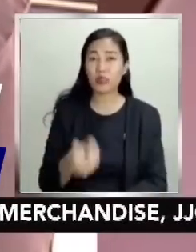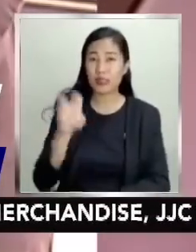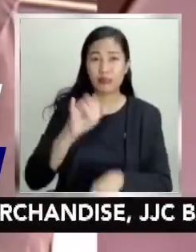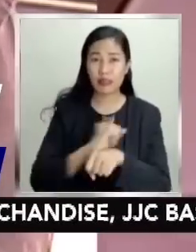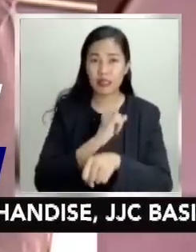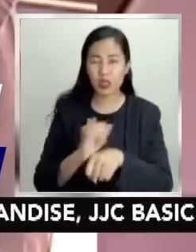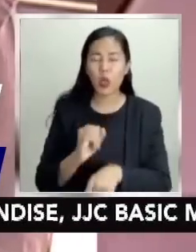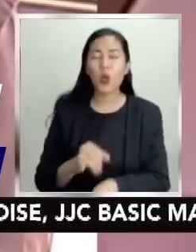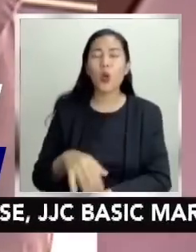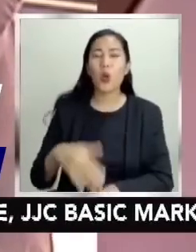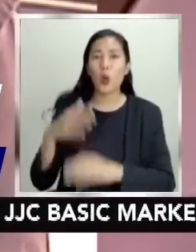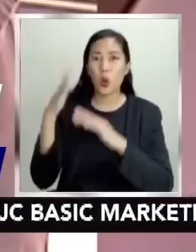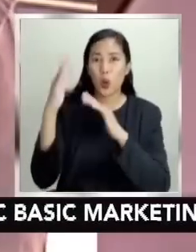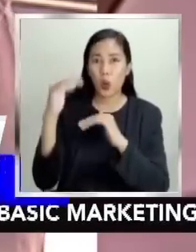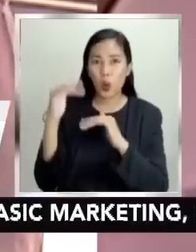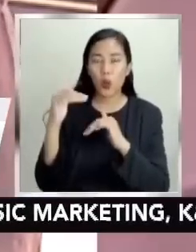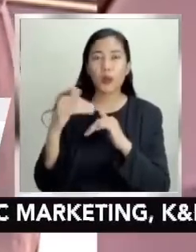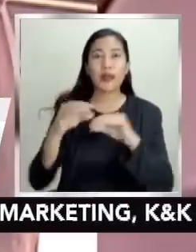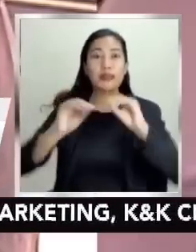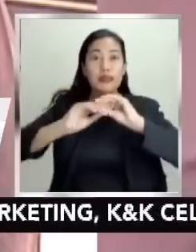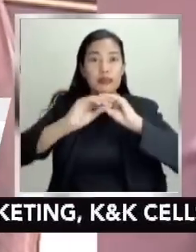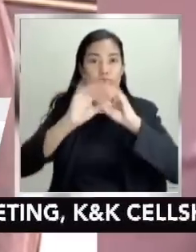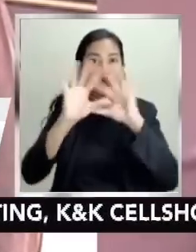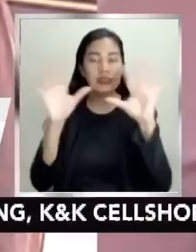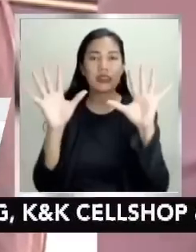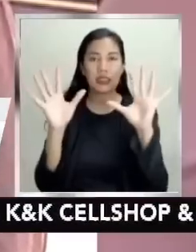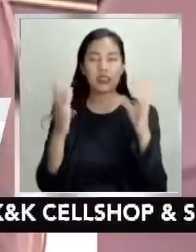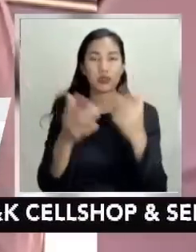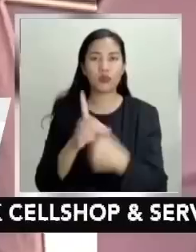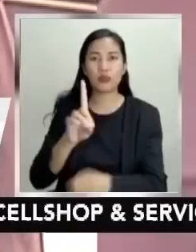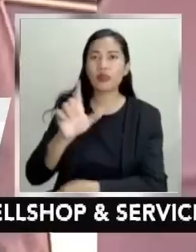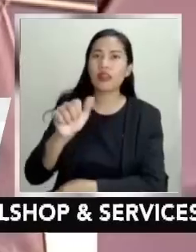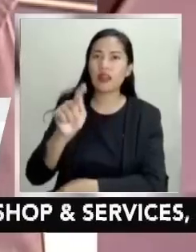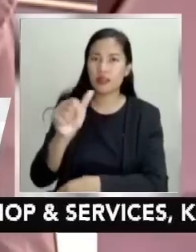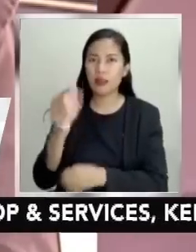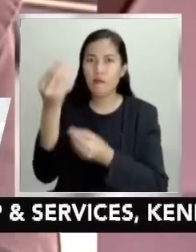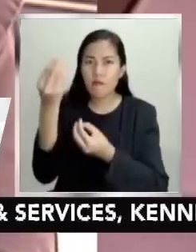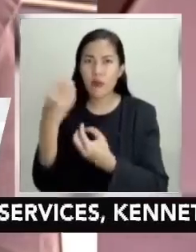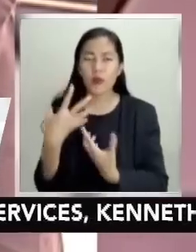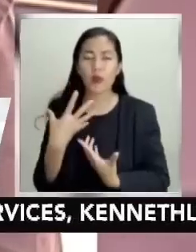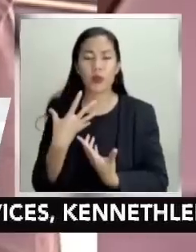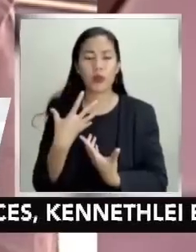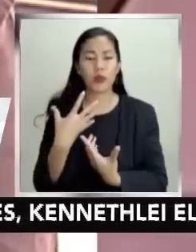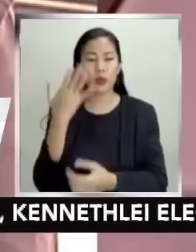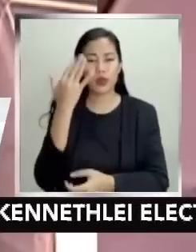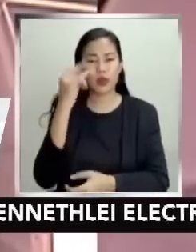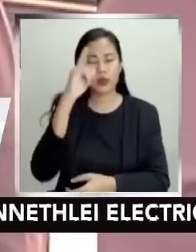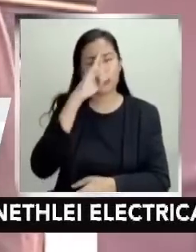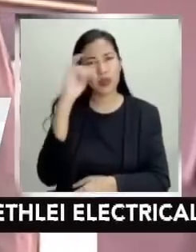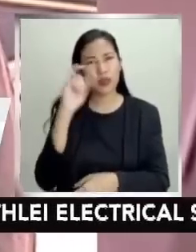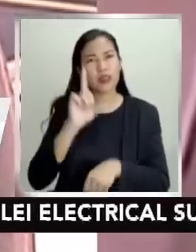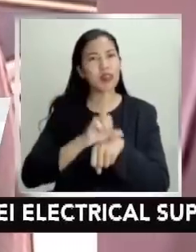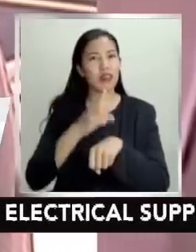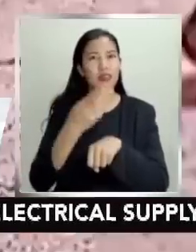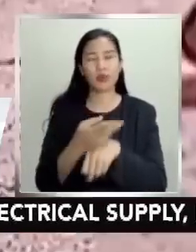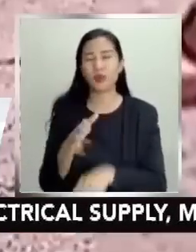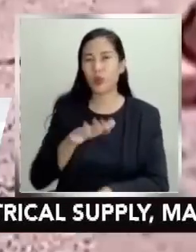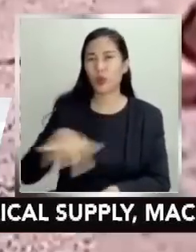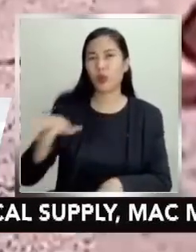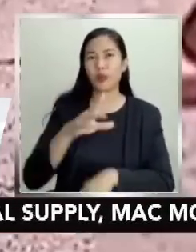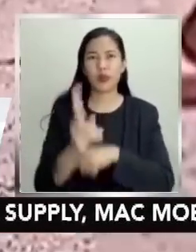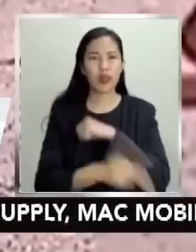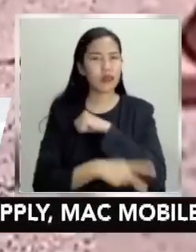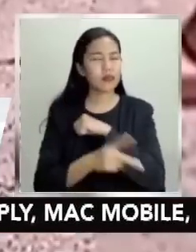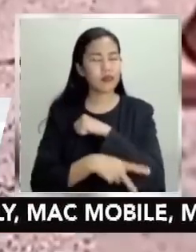yung mga nire-release na data. Kasi kabuhayan ng buong Puerto Galera yung nakasalalay dito. Sa kabila